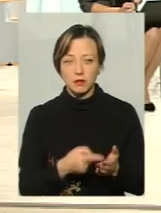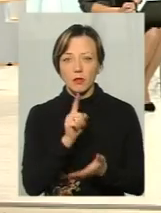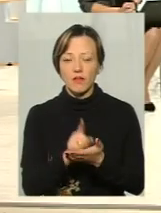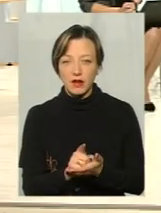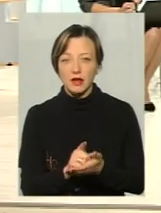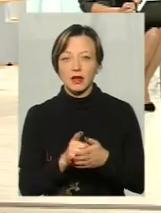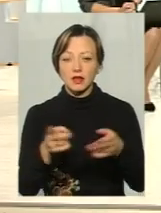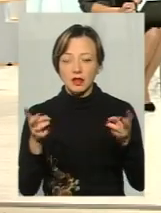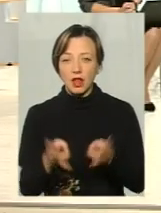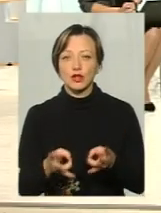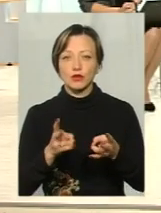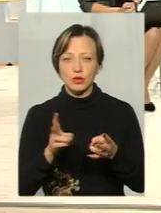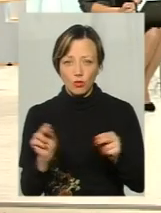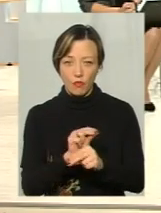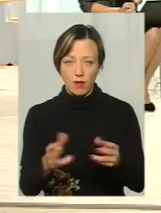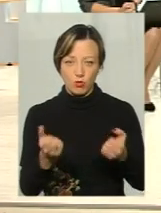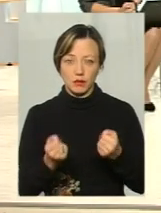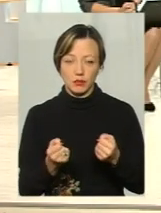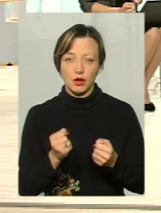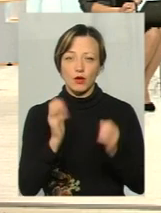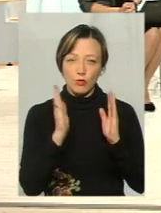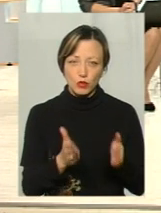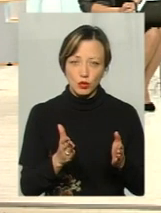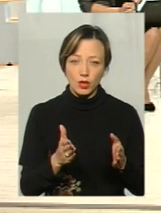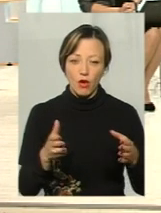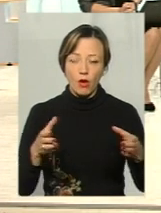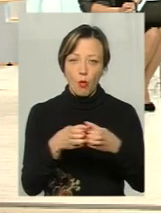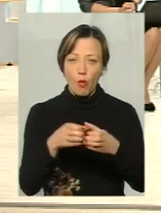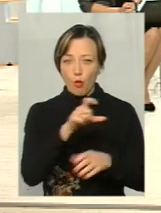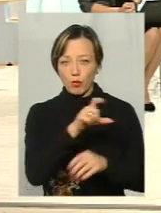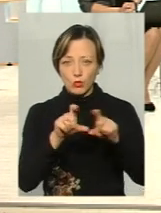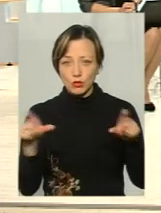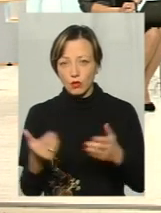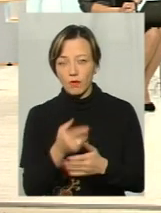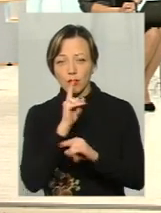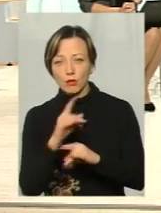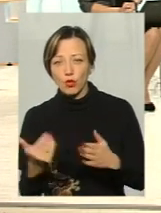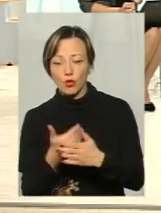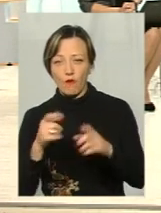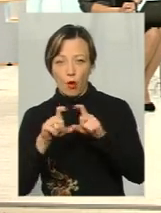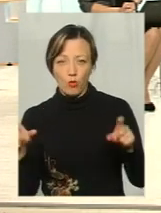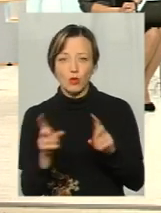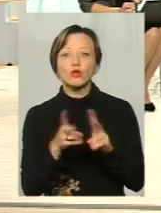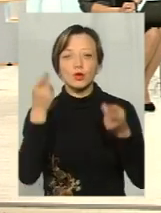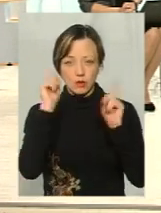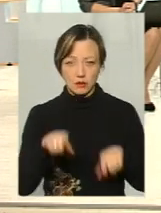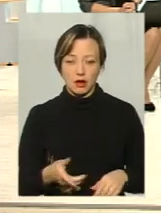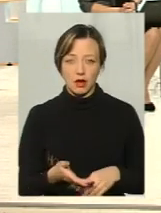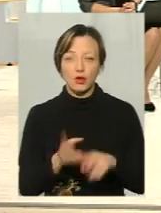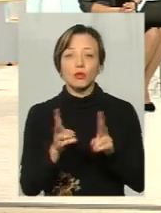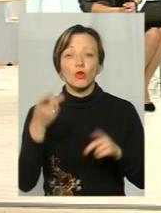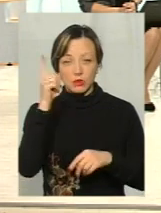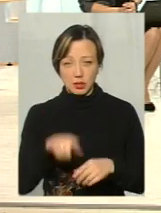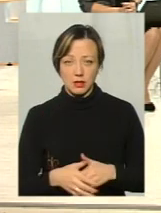повинні належне лікування. Буде в нас корпус новий, не буде в нас нового корпусу. Хто його знає? Ну, хто